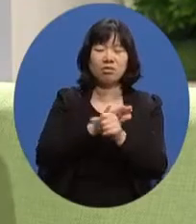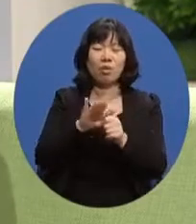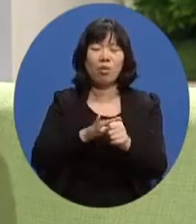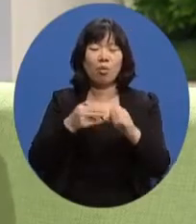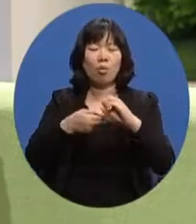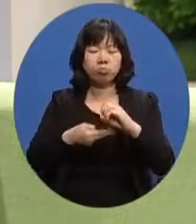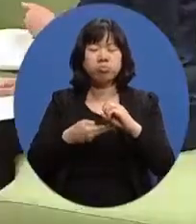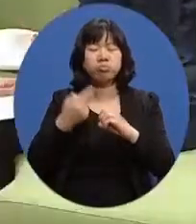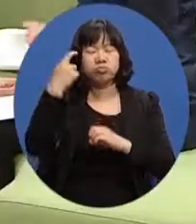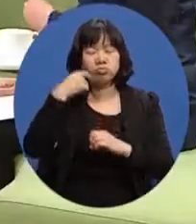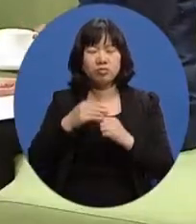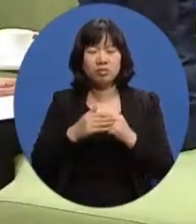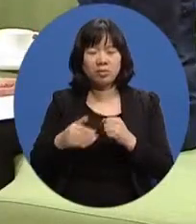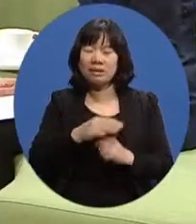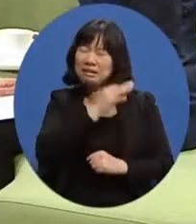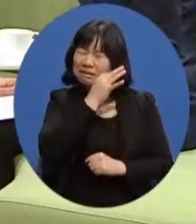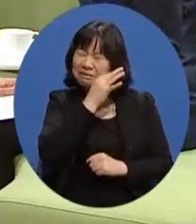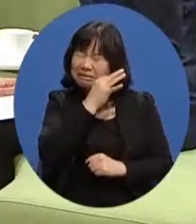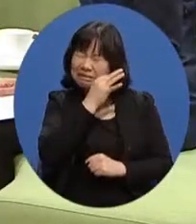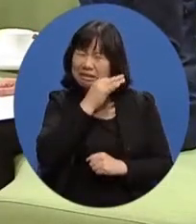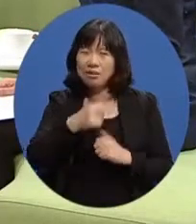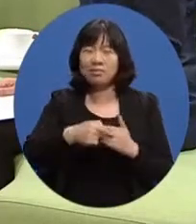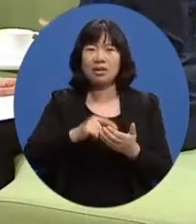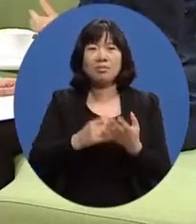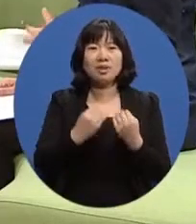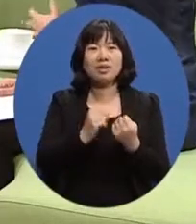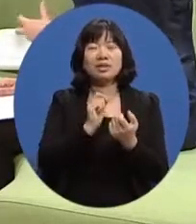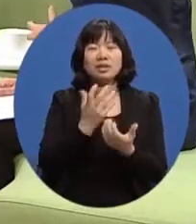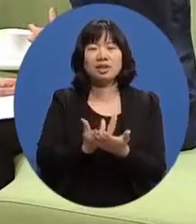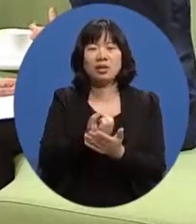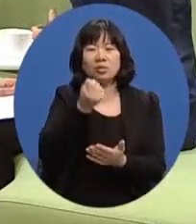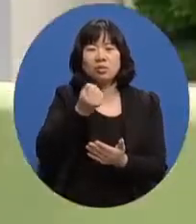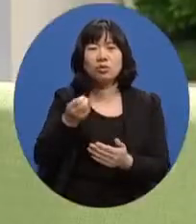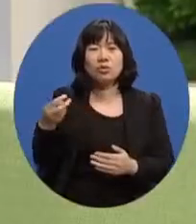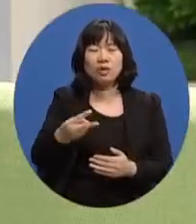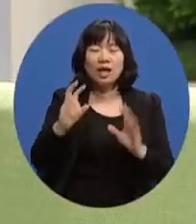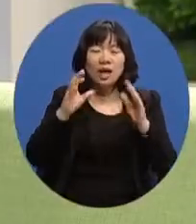이런 생각을 갖게 돼서 수치심, 죄책감 많이 갖게 되고 또 아이의